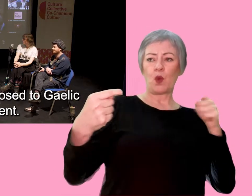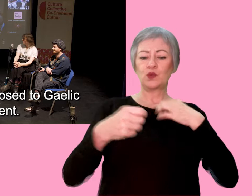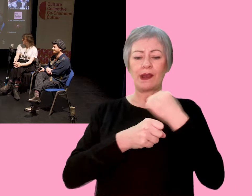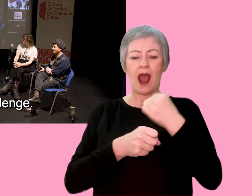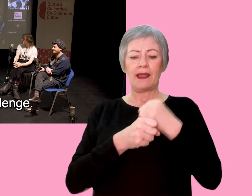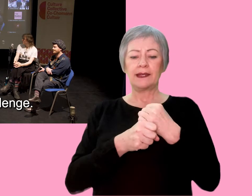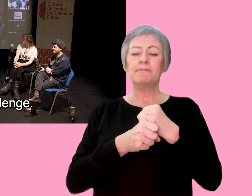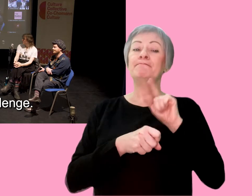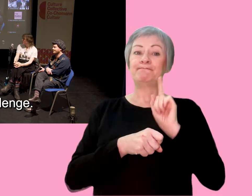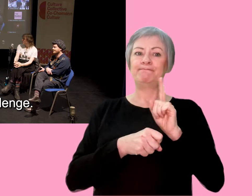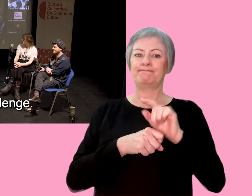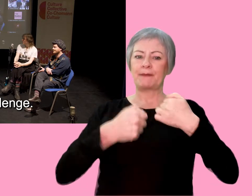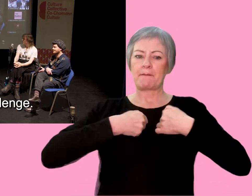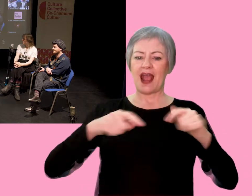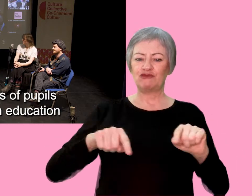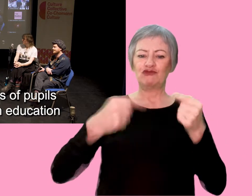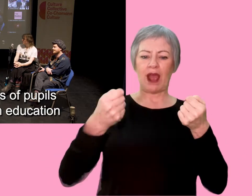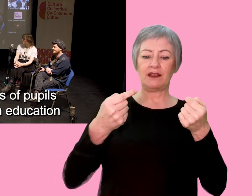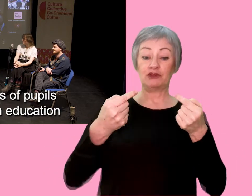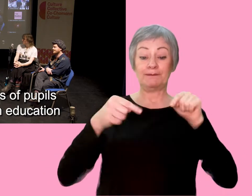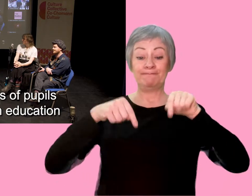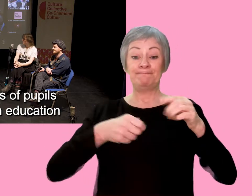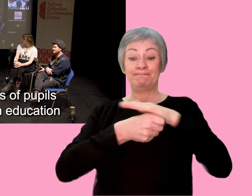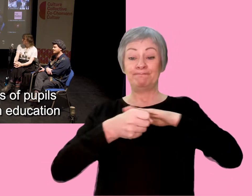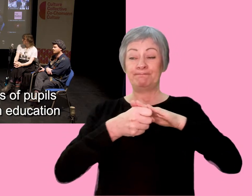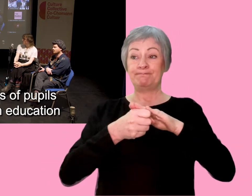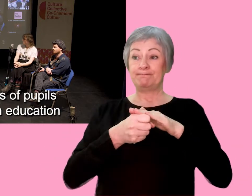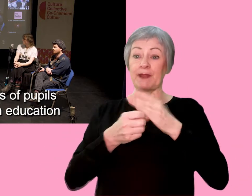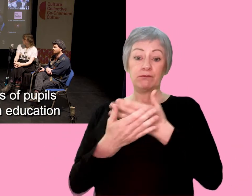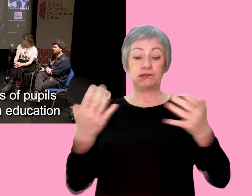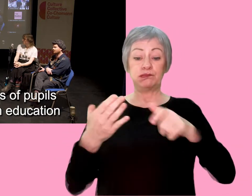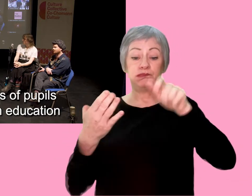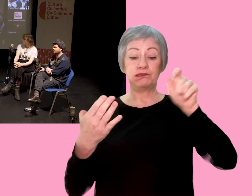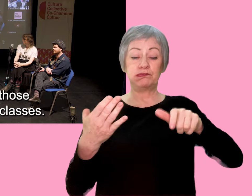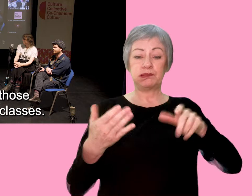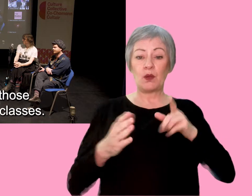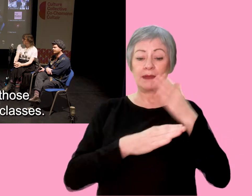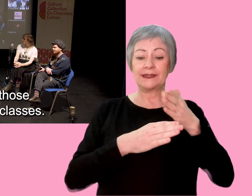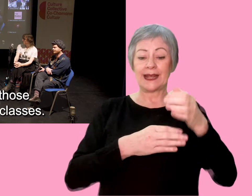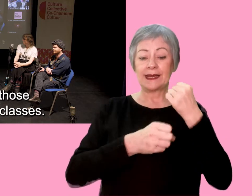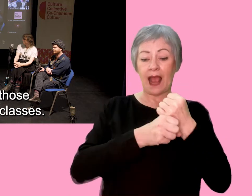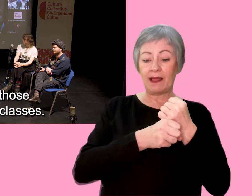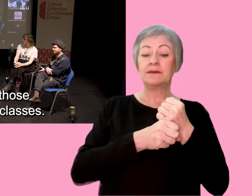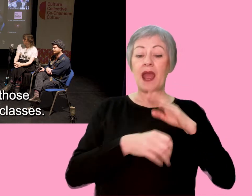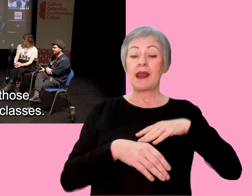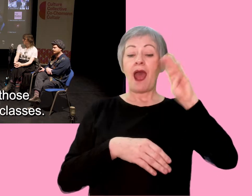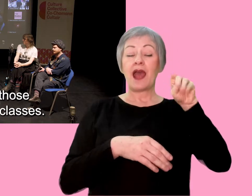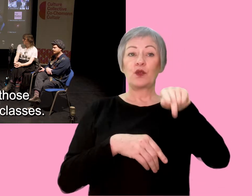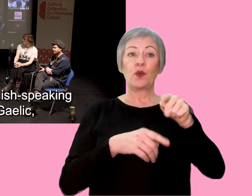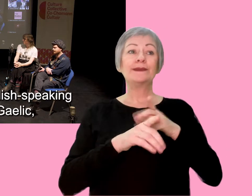Gaelic. Sjá voor een doelen. Onze skieren sjá ha barach wie aan de eun het Gaelic, na ha ounce en skal